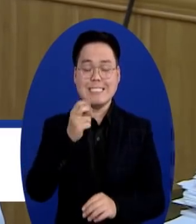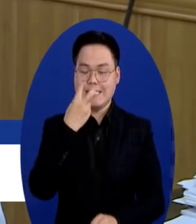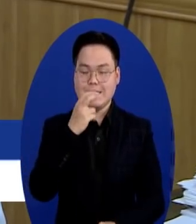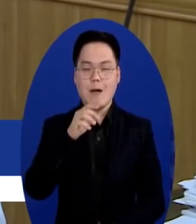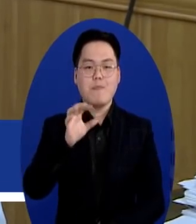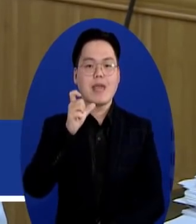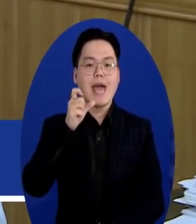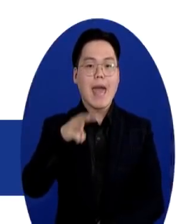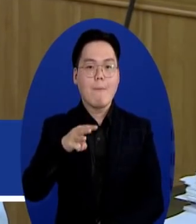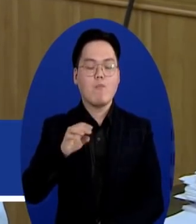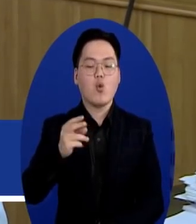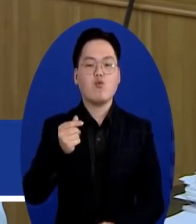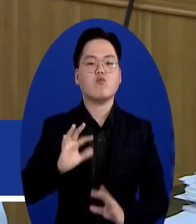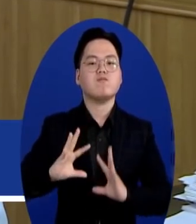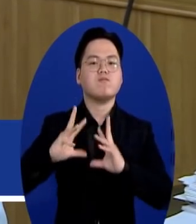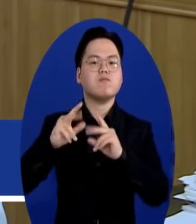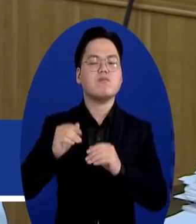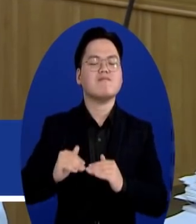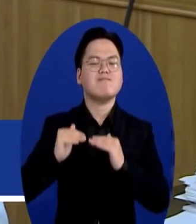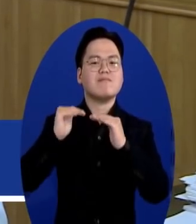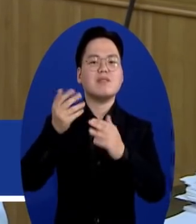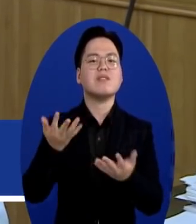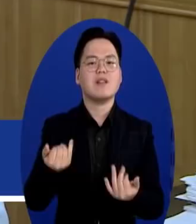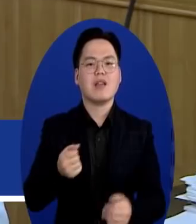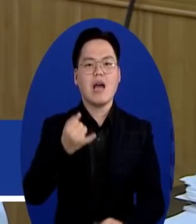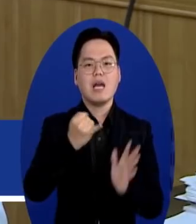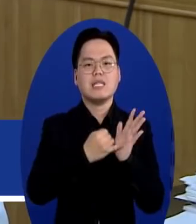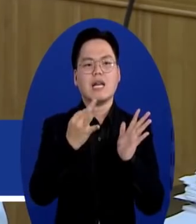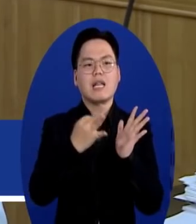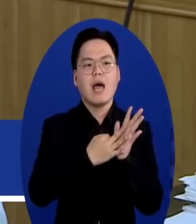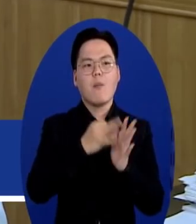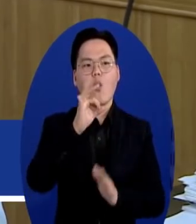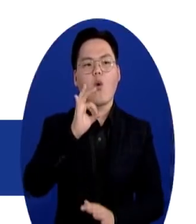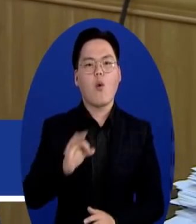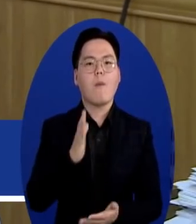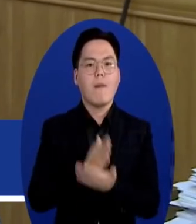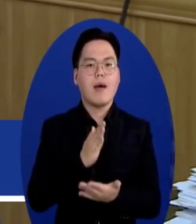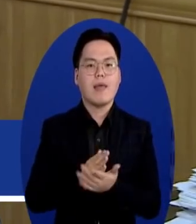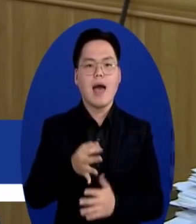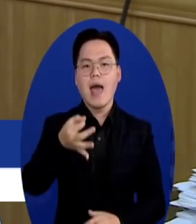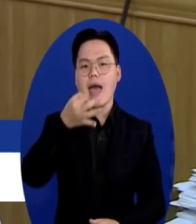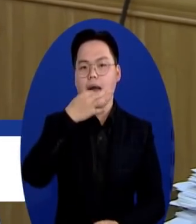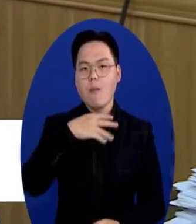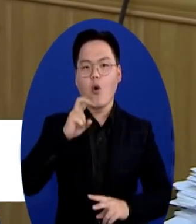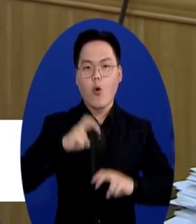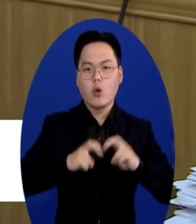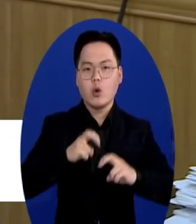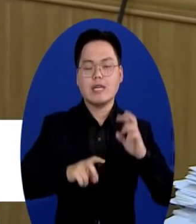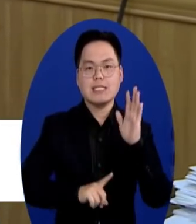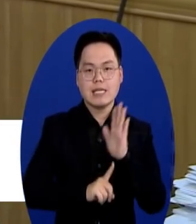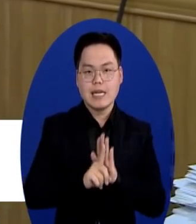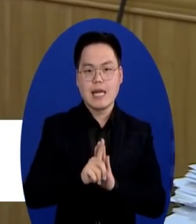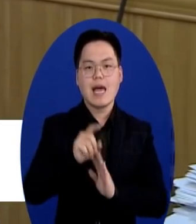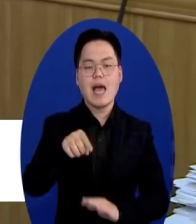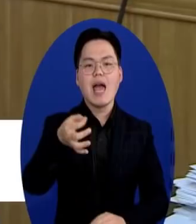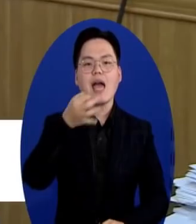ямар байна вэ гэдээ аваад үзэхэд бол дунджаар нэг 68% орчим байна гэсэн ийм судалгаа гарч ирсэн байна. Эмийг бол үйлдвэрлэхээс нь эхлүүлээд тэр